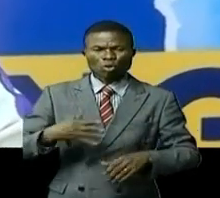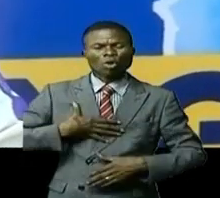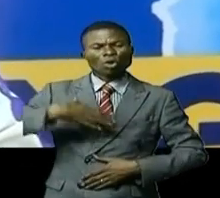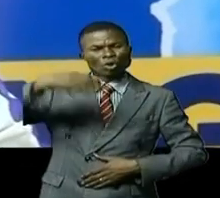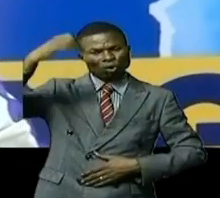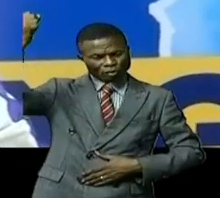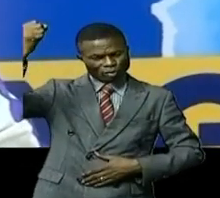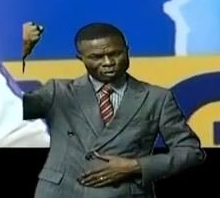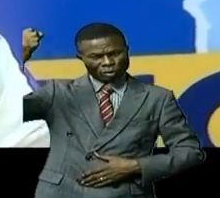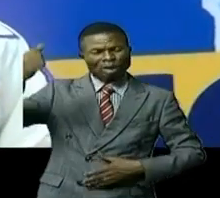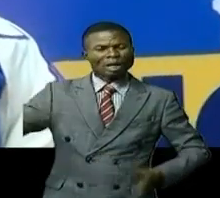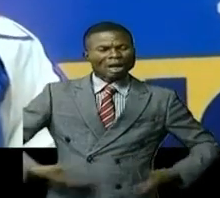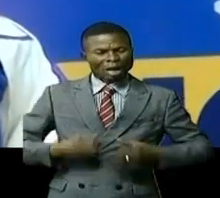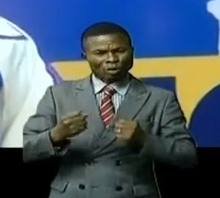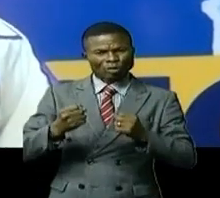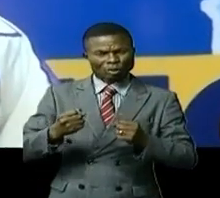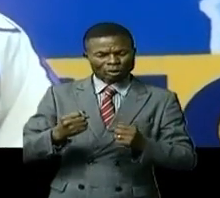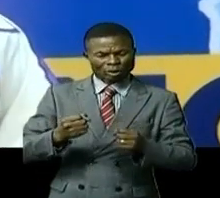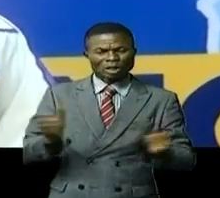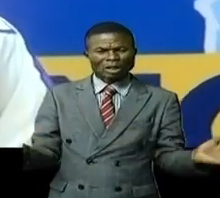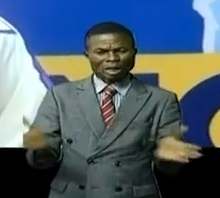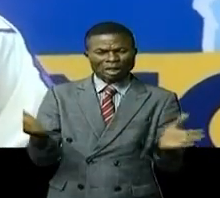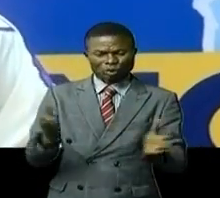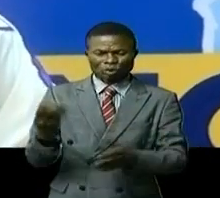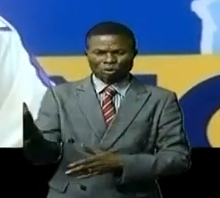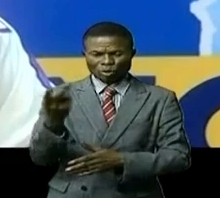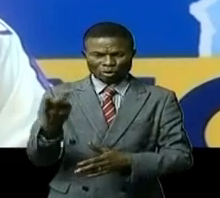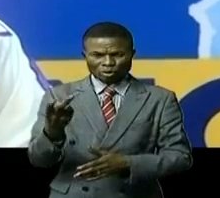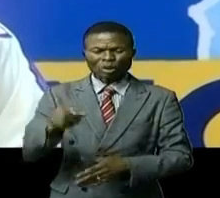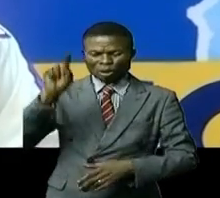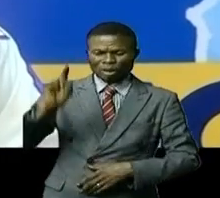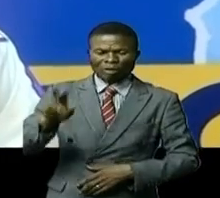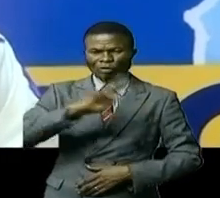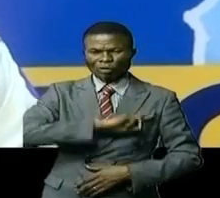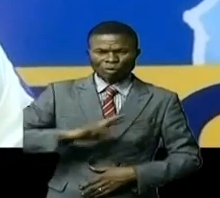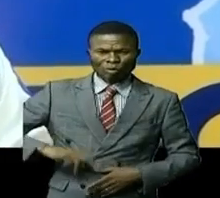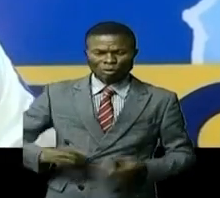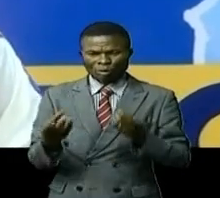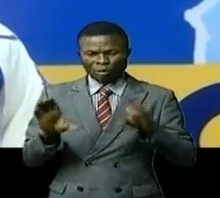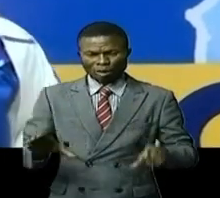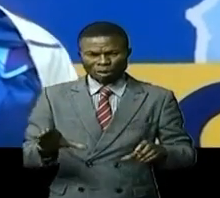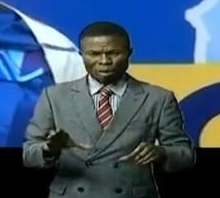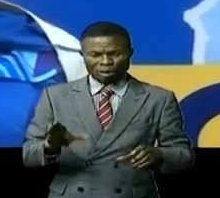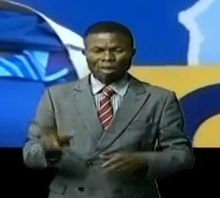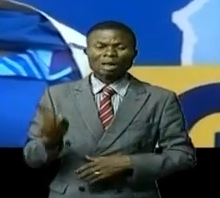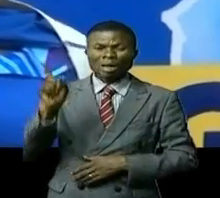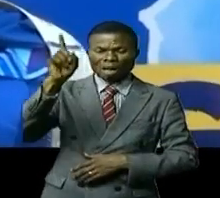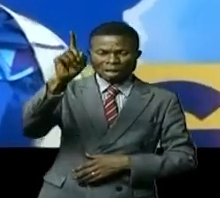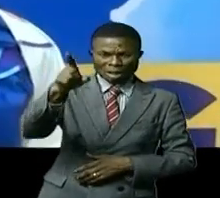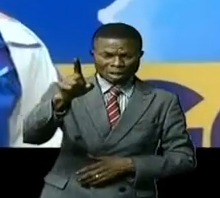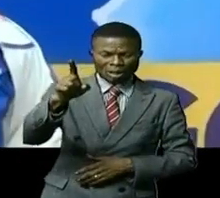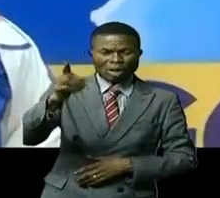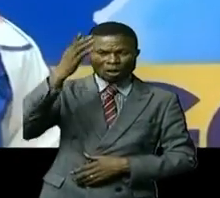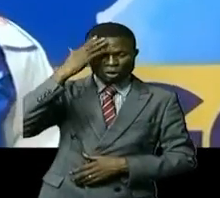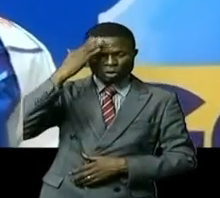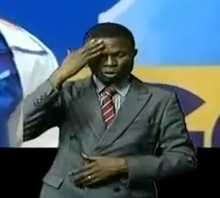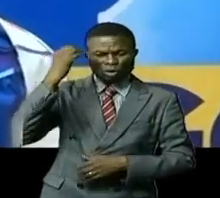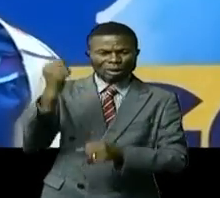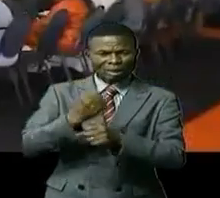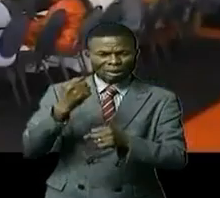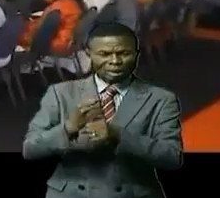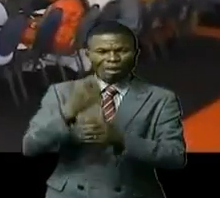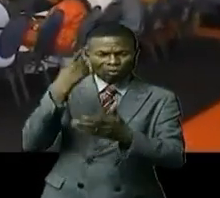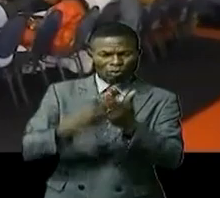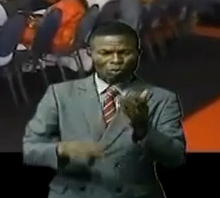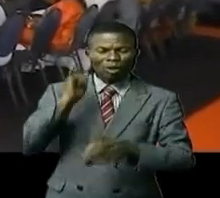le monde dans les jours à venir dans l'Afrique. Il faut que la RDC puisse d'abord aller remettre l'offrande à